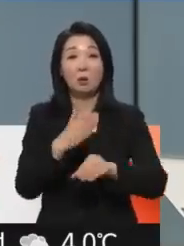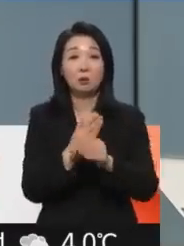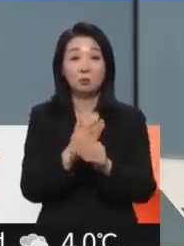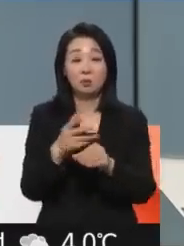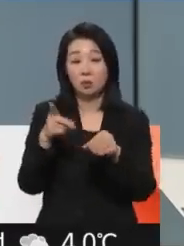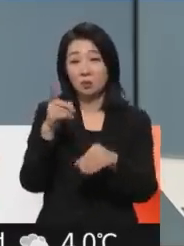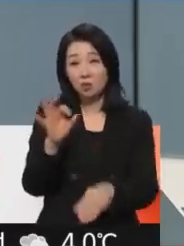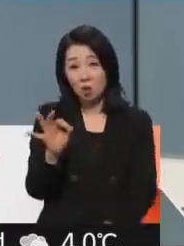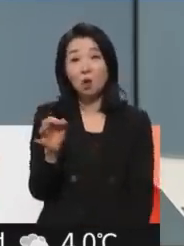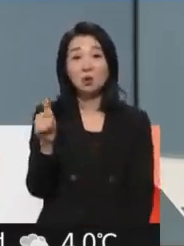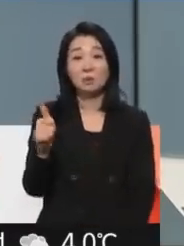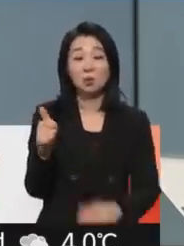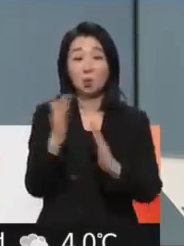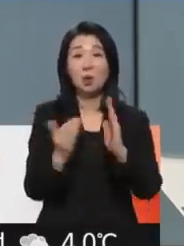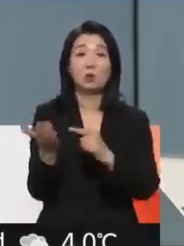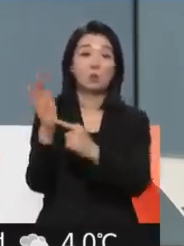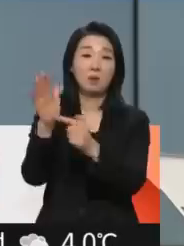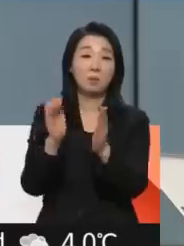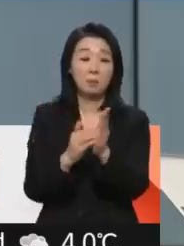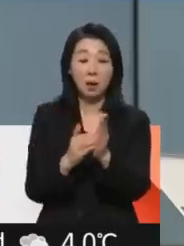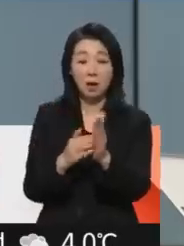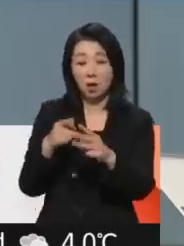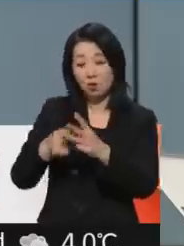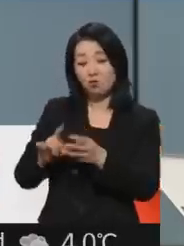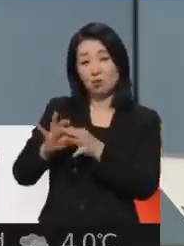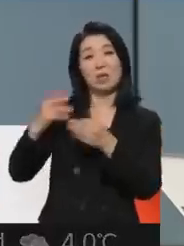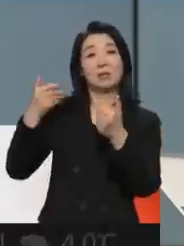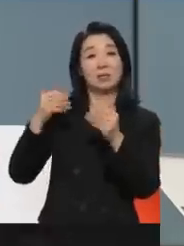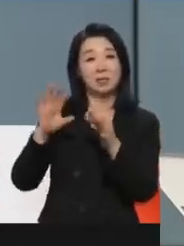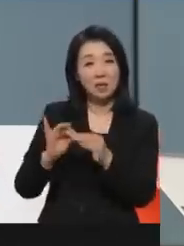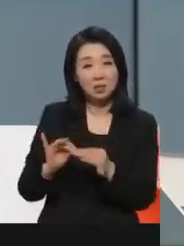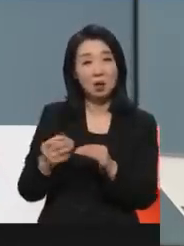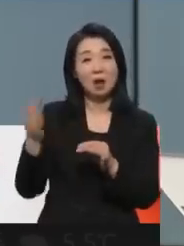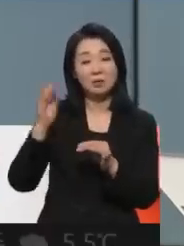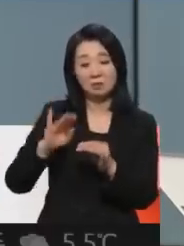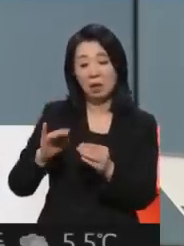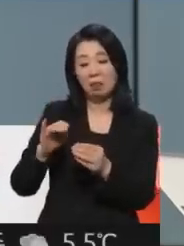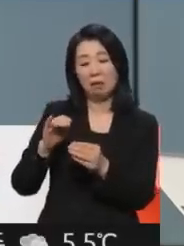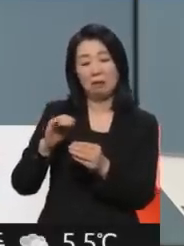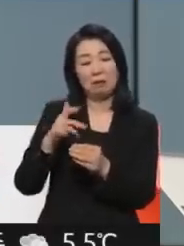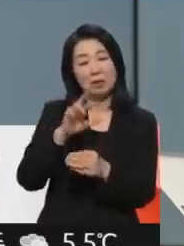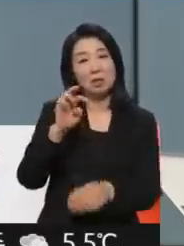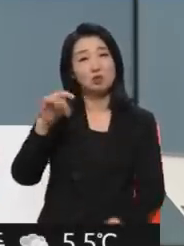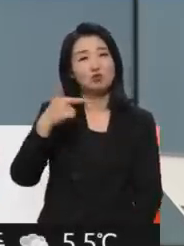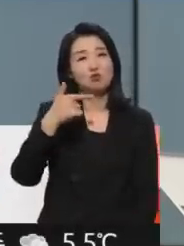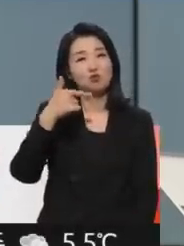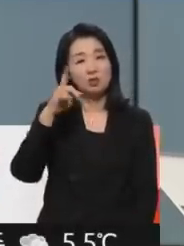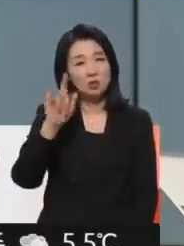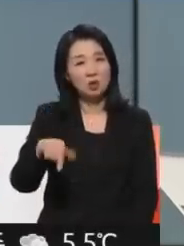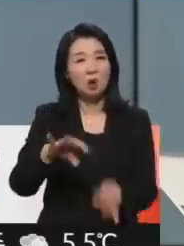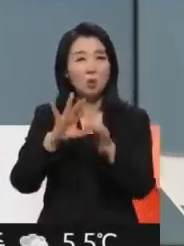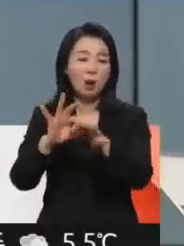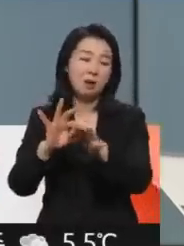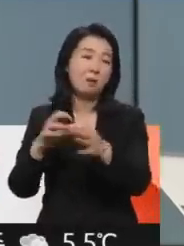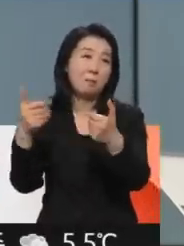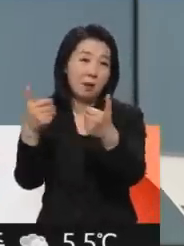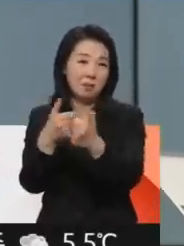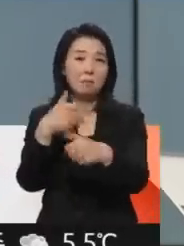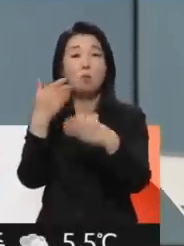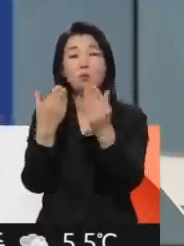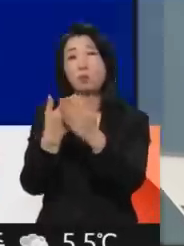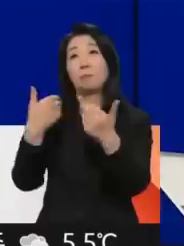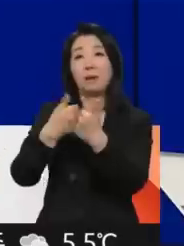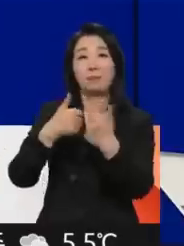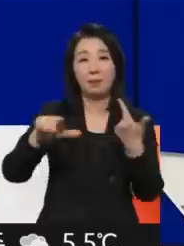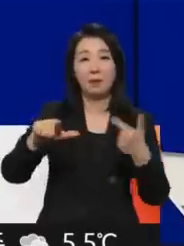의지를 공개적으로 밝혔죠. 친윤계는 찬성하는 분위기지만 비윤계와 친이준석계 인사들은 반발하고 나섰습니다. 이준석 전